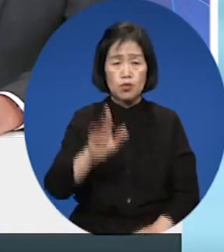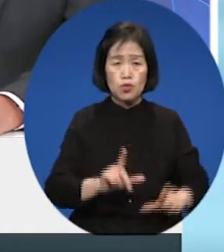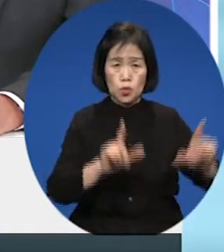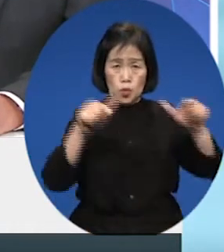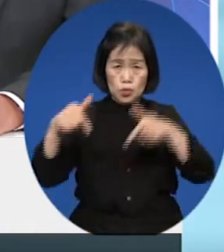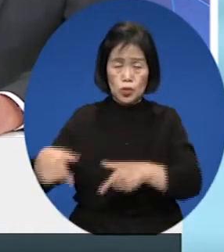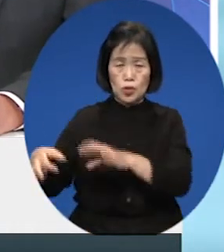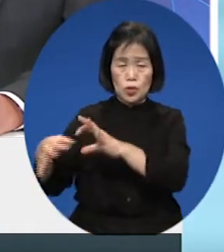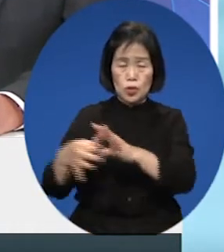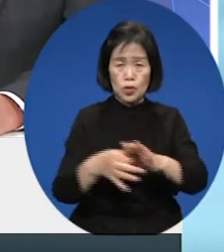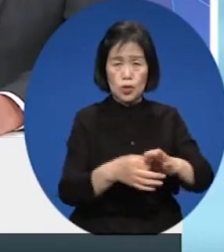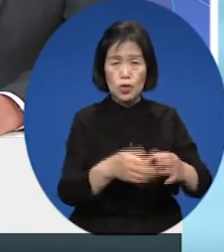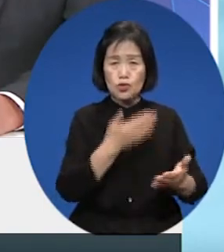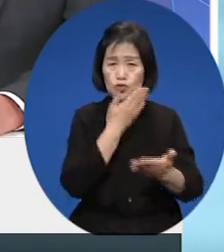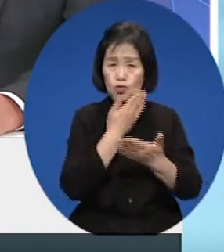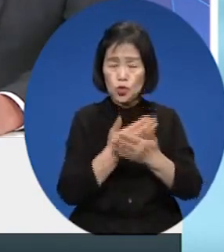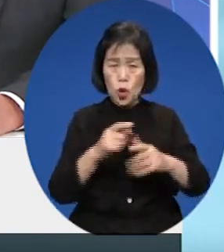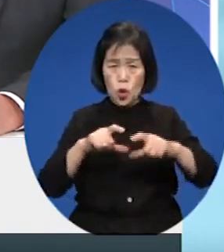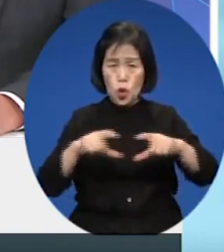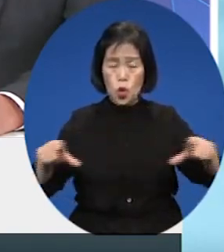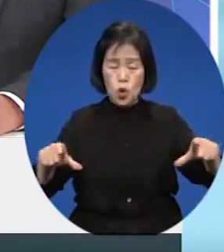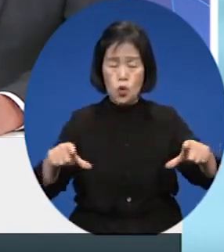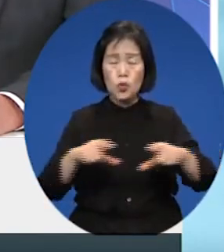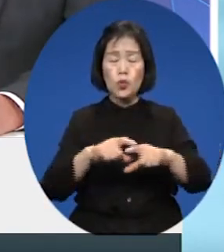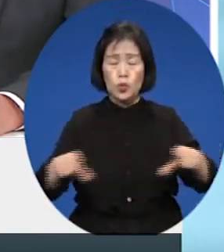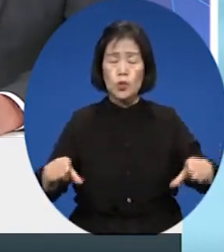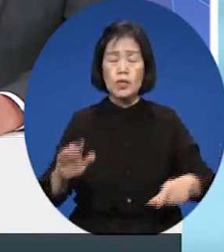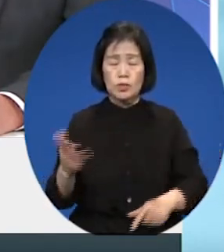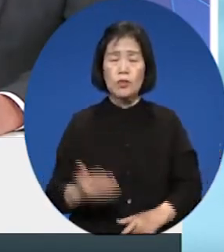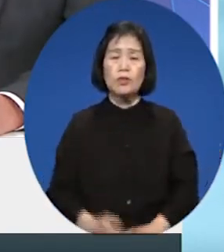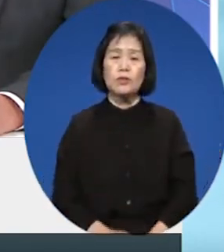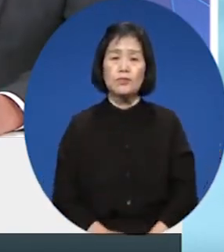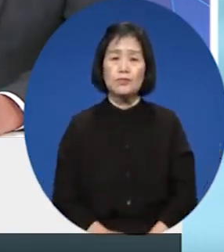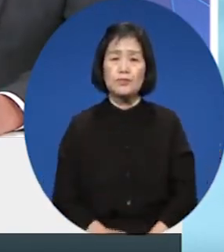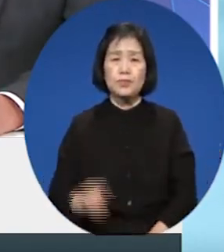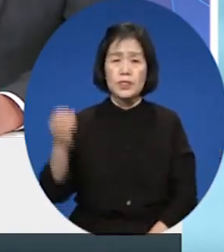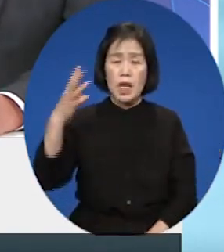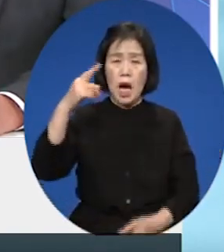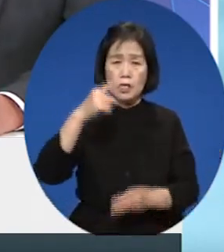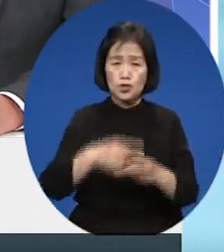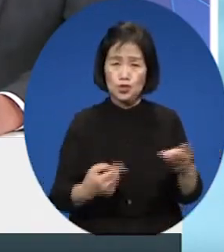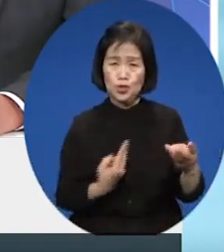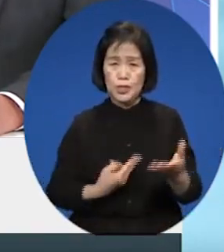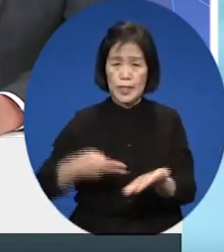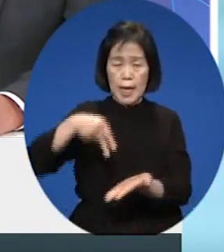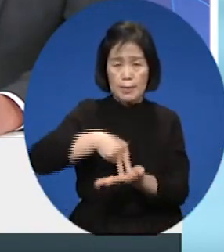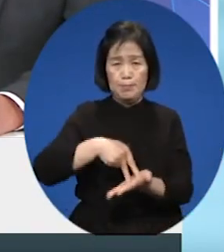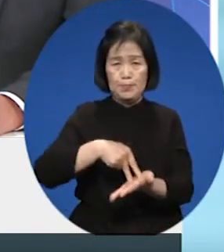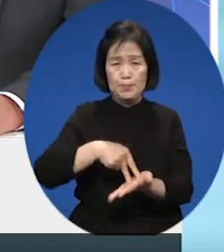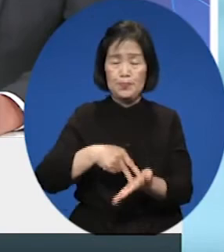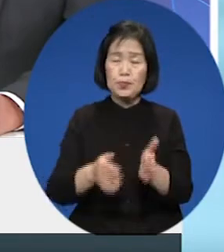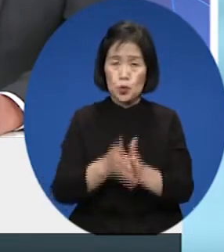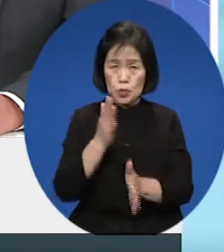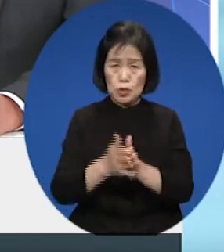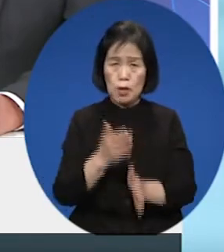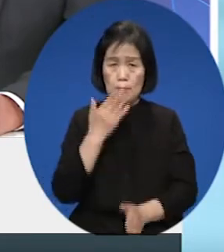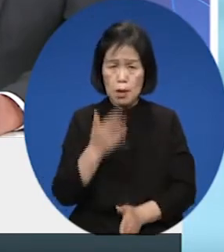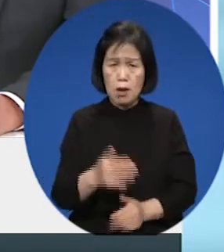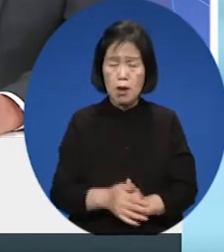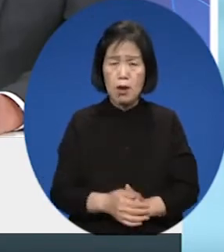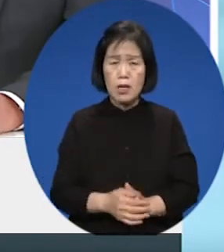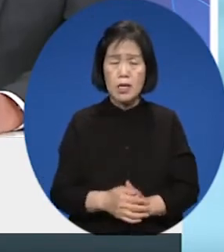중요한 도로가 아마 방송 3국간 도로가 될 것입니다 그리고 양 도시가 자주 도시로 발돋움할 지워 사업인 은 남